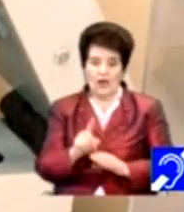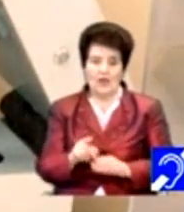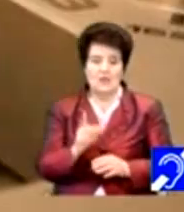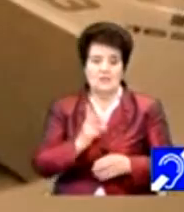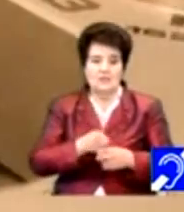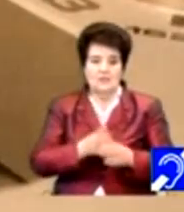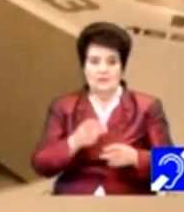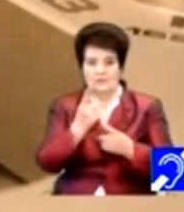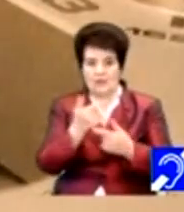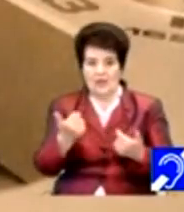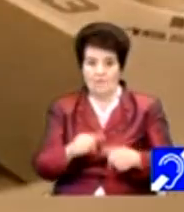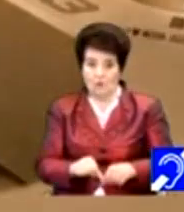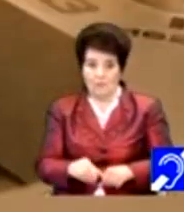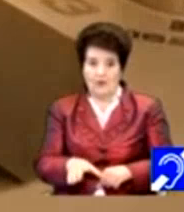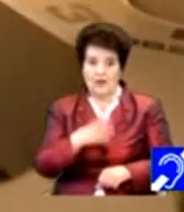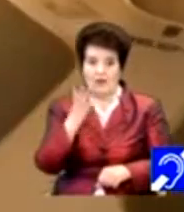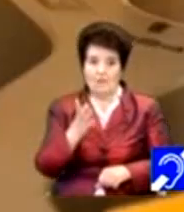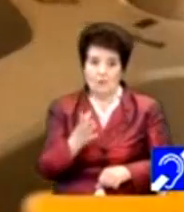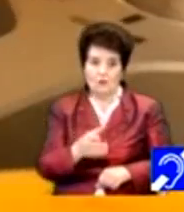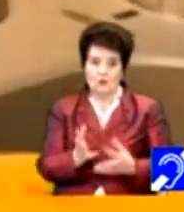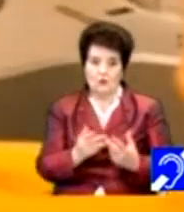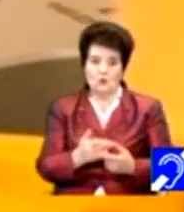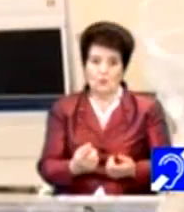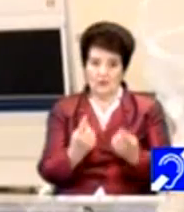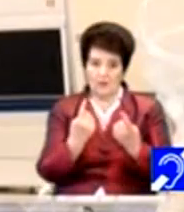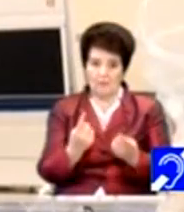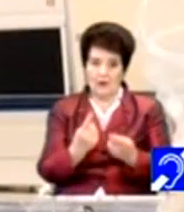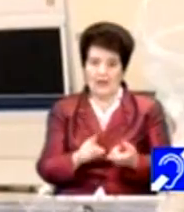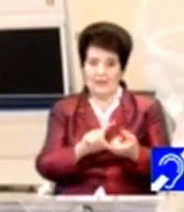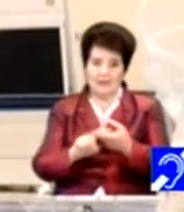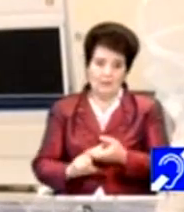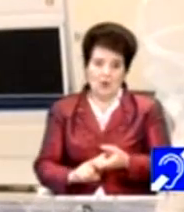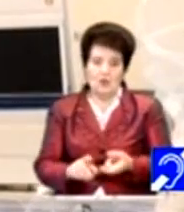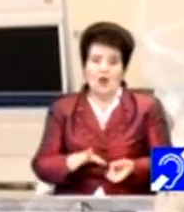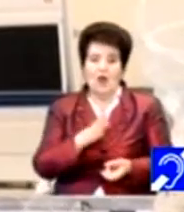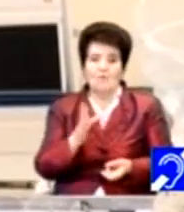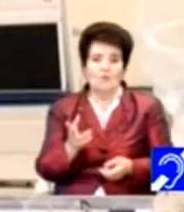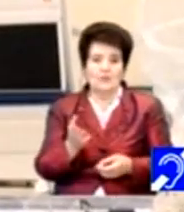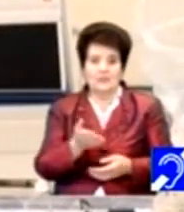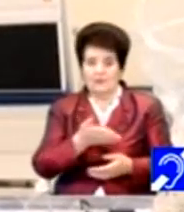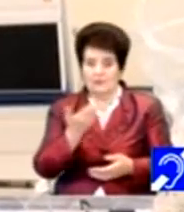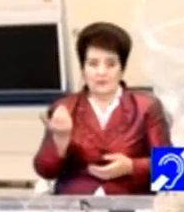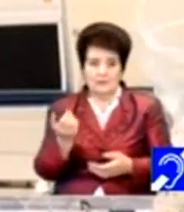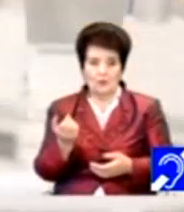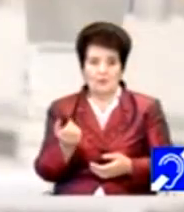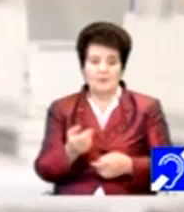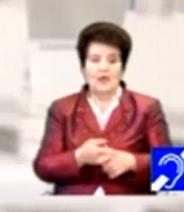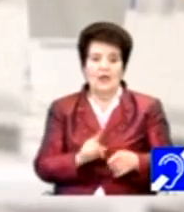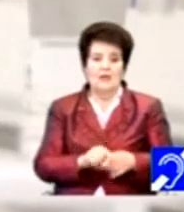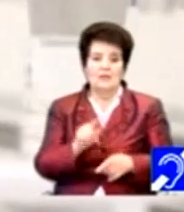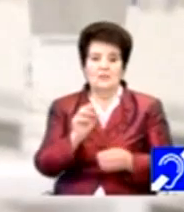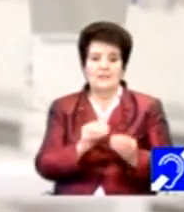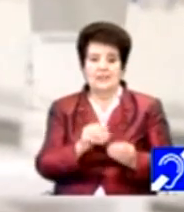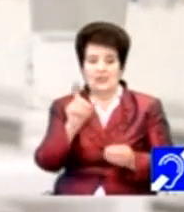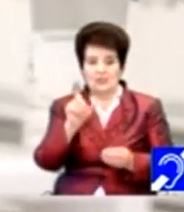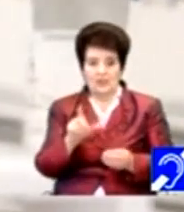bolii. Reformele care au avut loc, un număr foarte mare de epidemiologi a fost disponibilizat și respectiv avem 10 centre